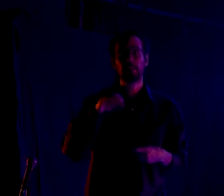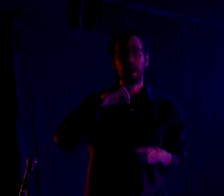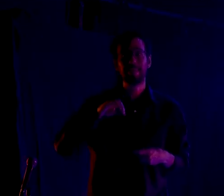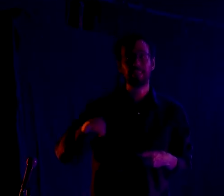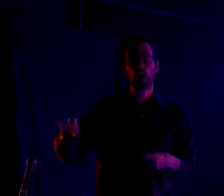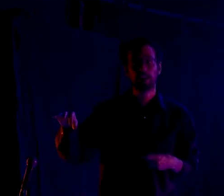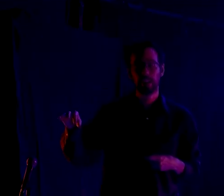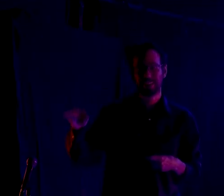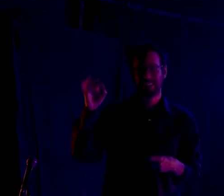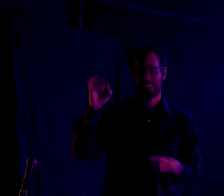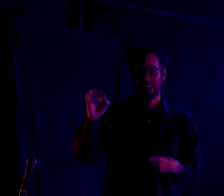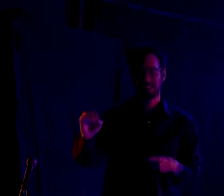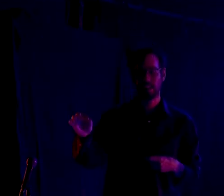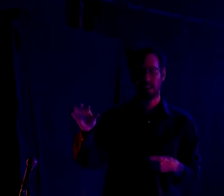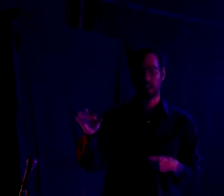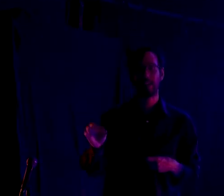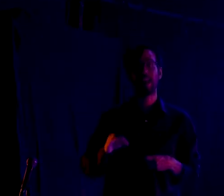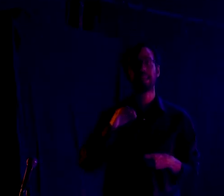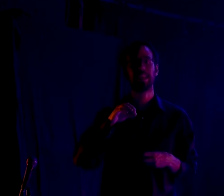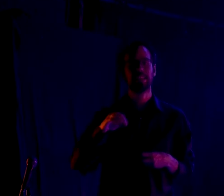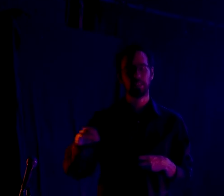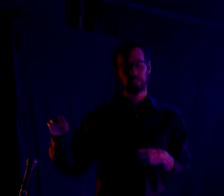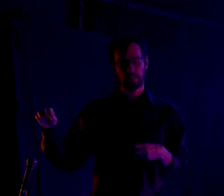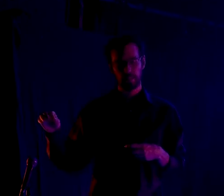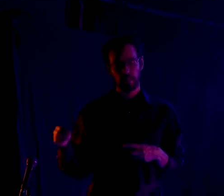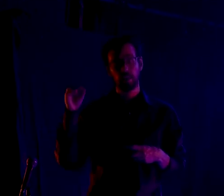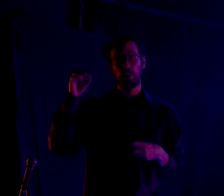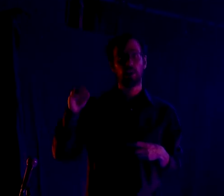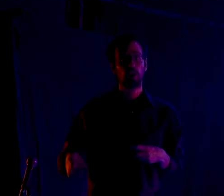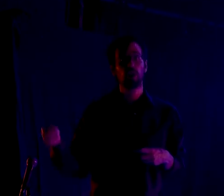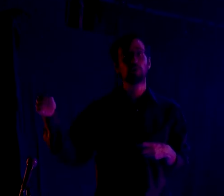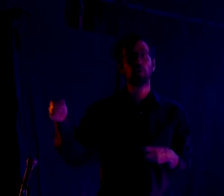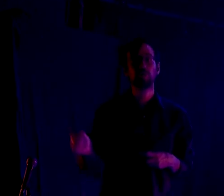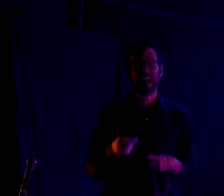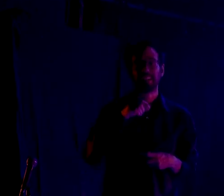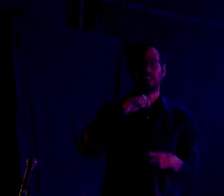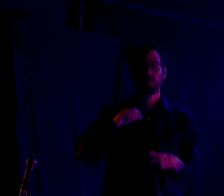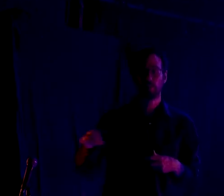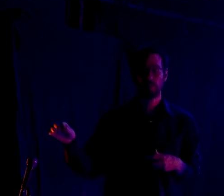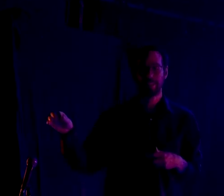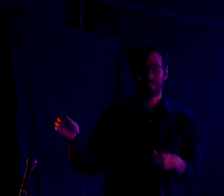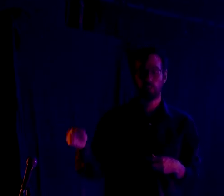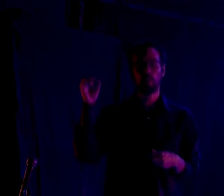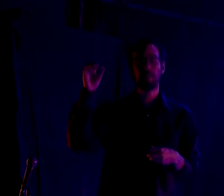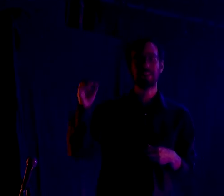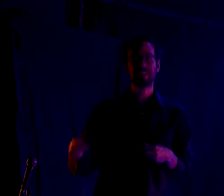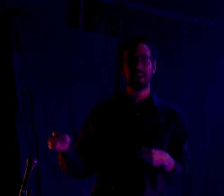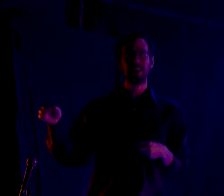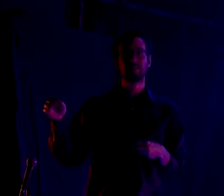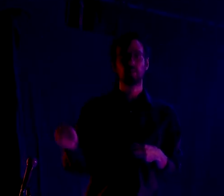és l'hora d'anar-se'n al llit. Bona nit, l'hora d